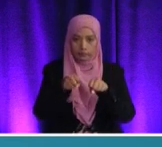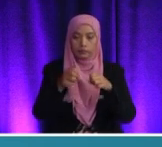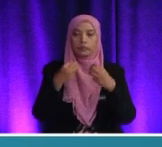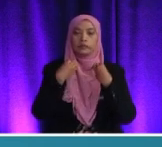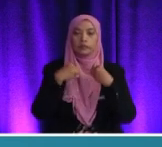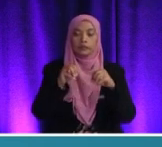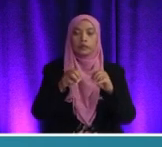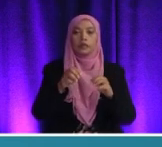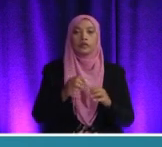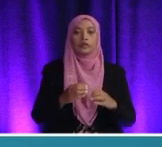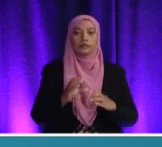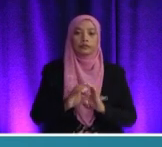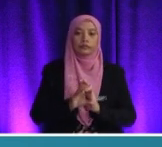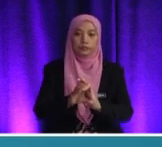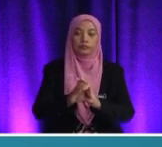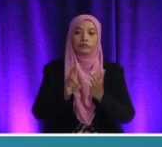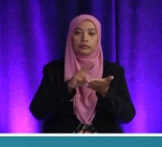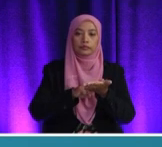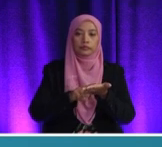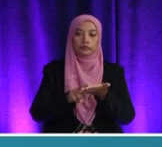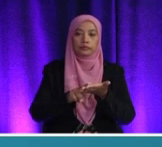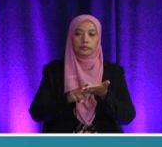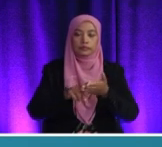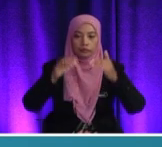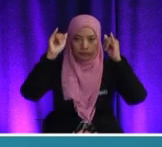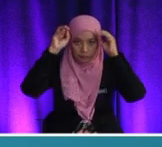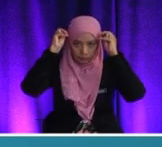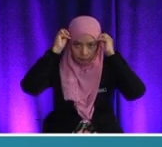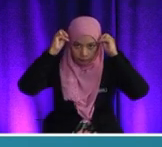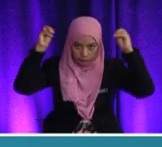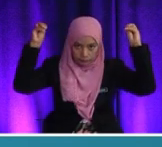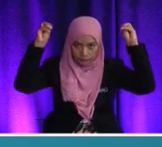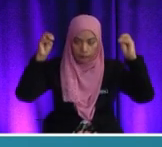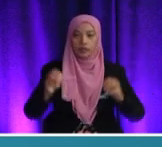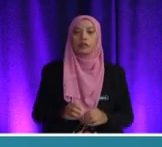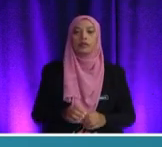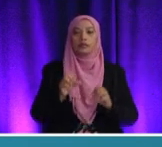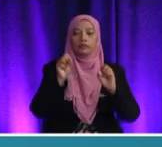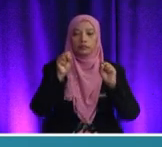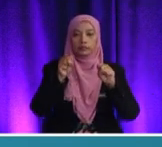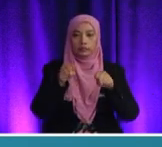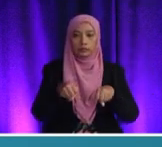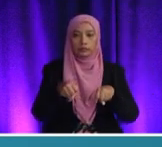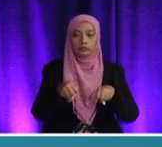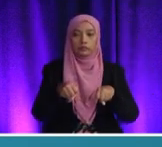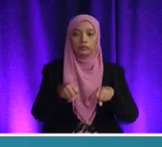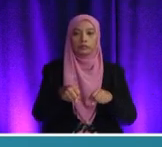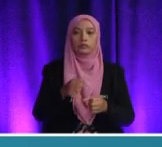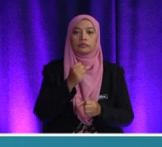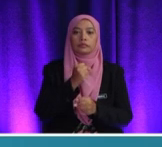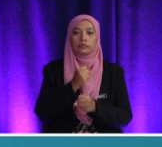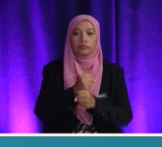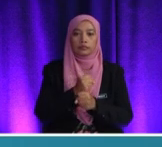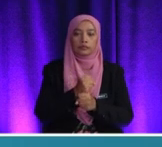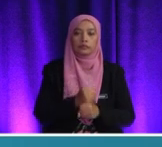cube Baca ayat obyek graduan volume naik ke boleh pasaran yang tinggi untuk memastikan mereka mempunyai kerja pada